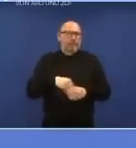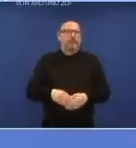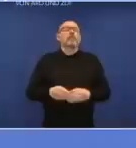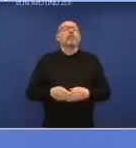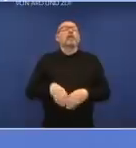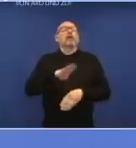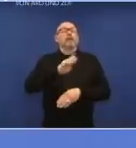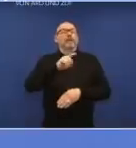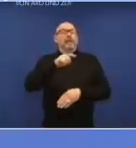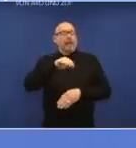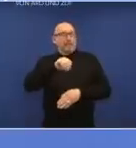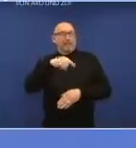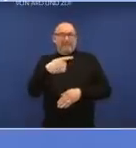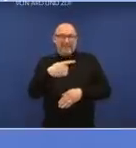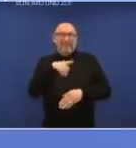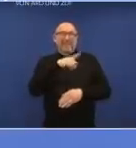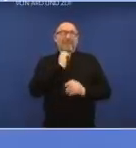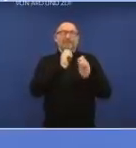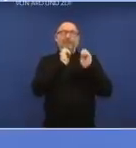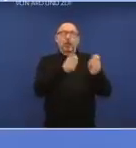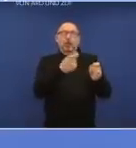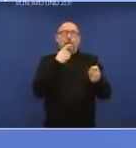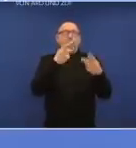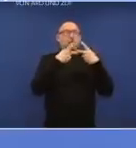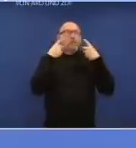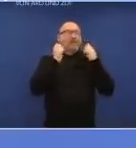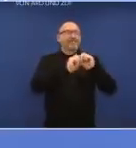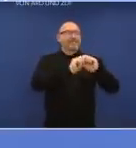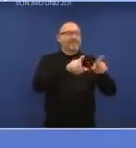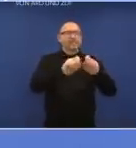BMG, für diesen Versand von Masken